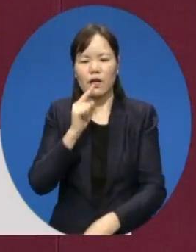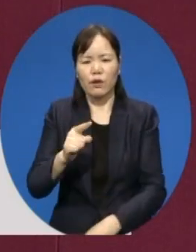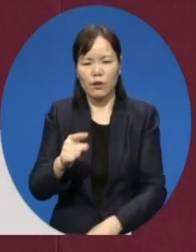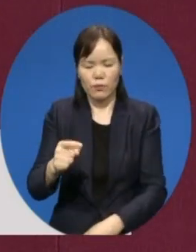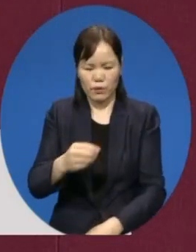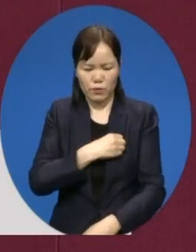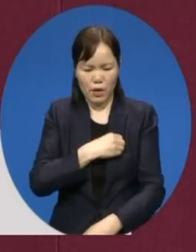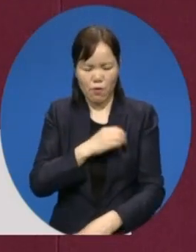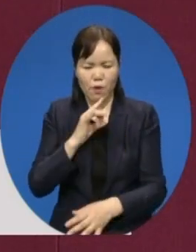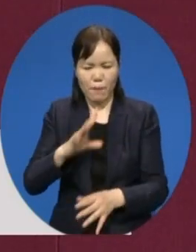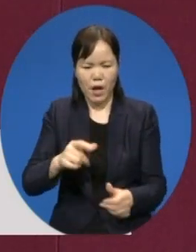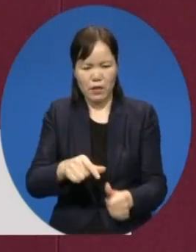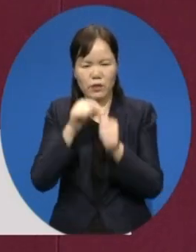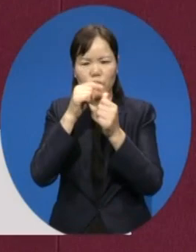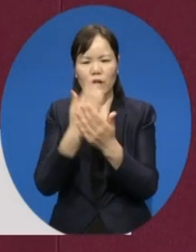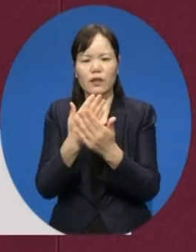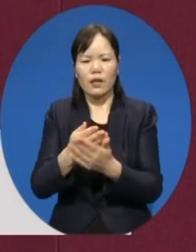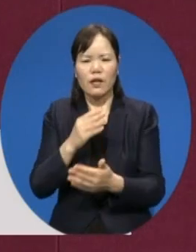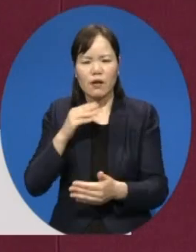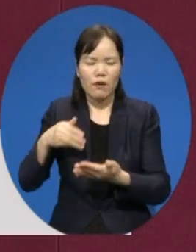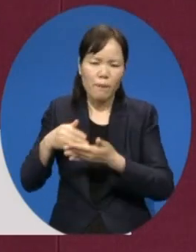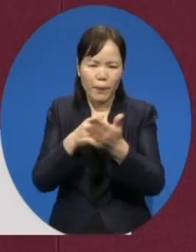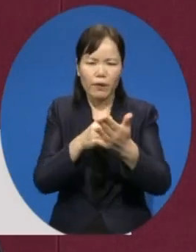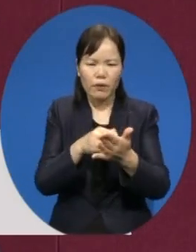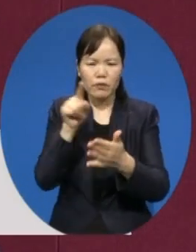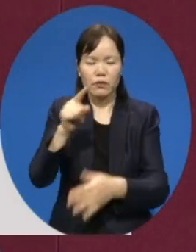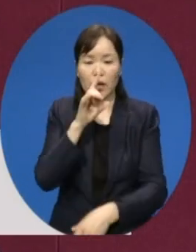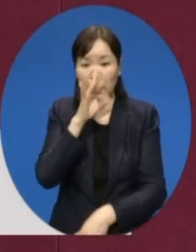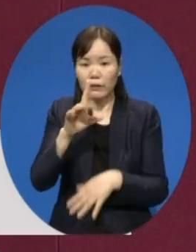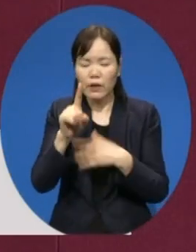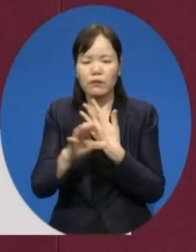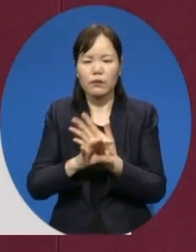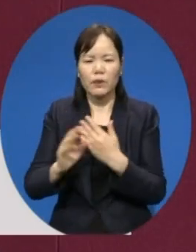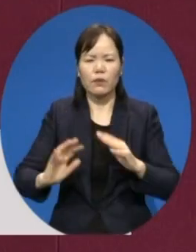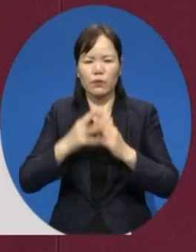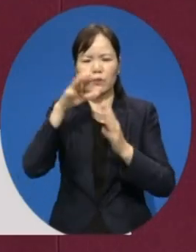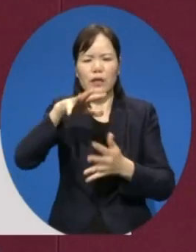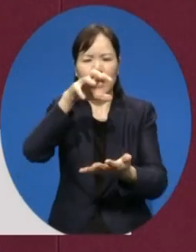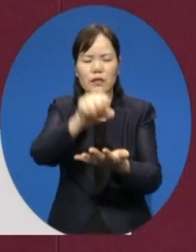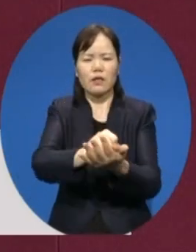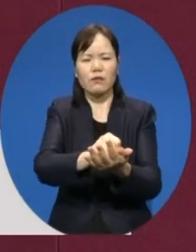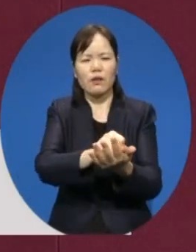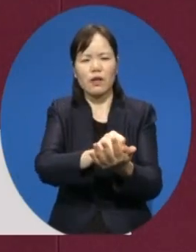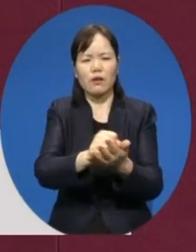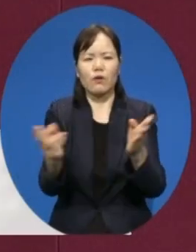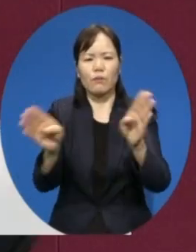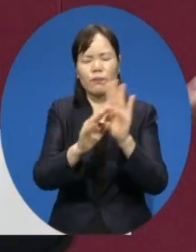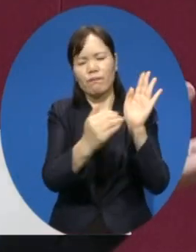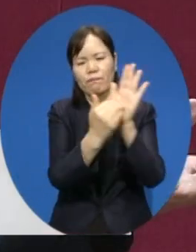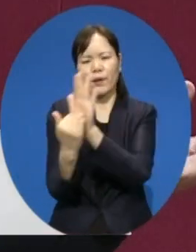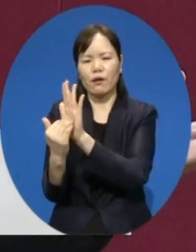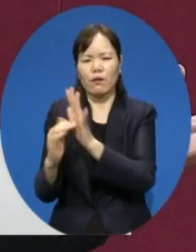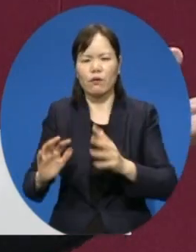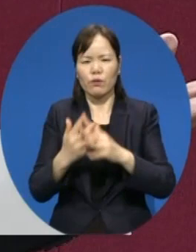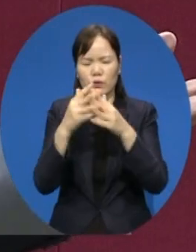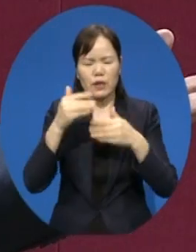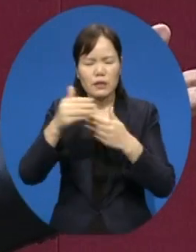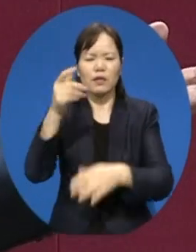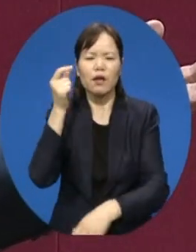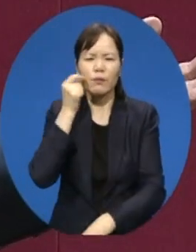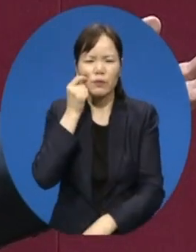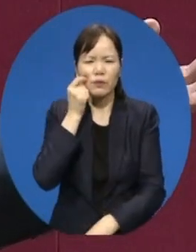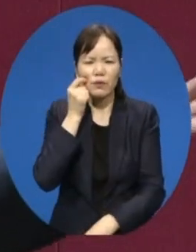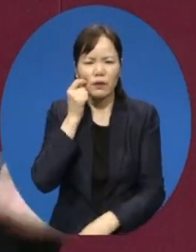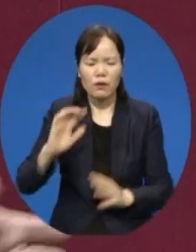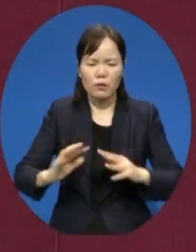합니다. 그 요구가 먹히지 않으면 공사장 점거하고 입구를 막아버립니다. 공사를 못하게 막습니다. 공기가